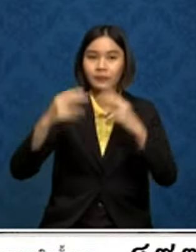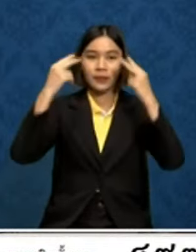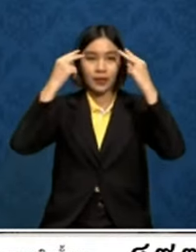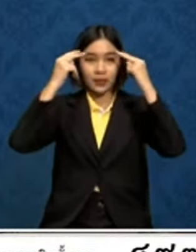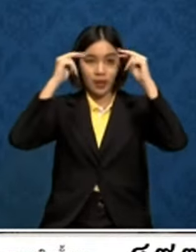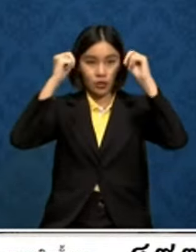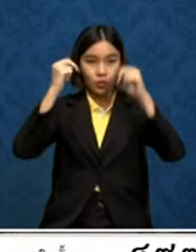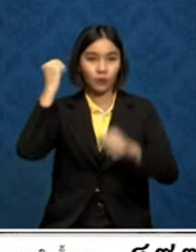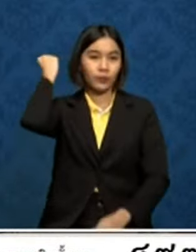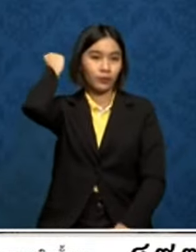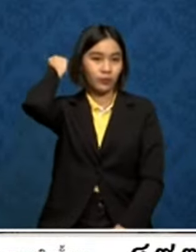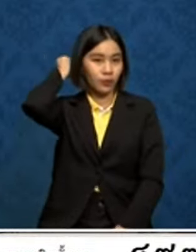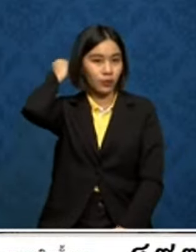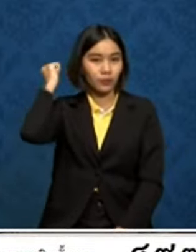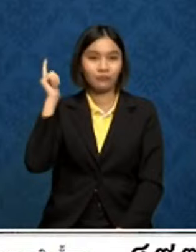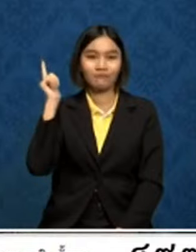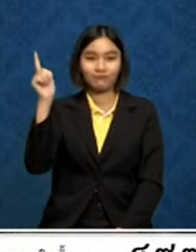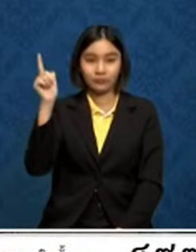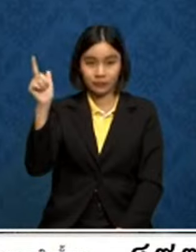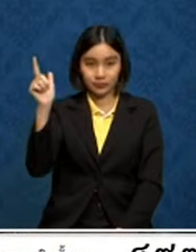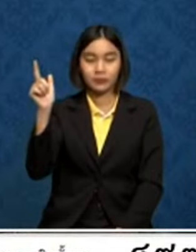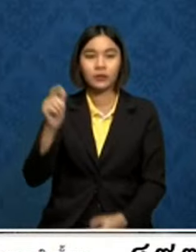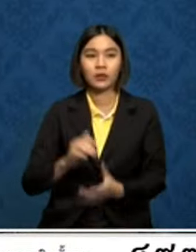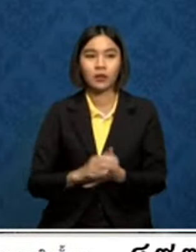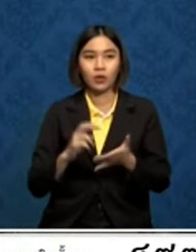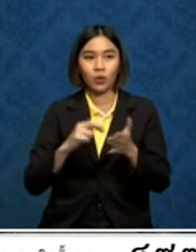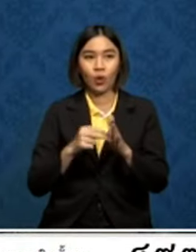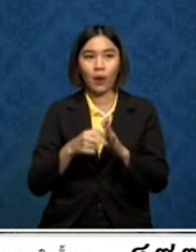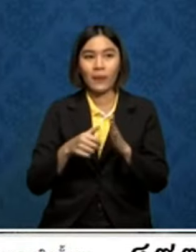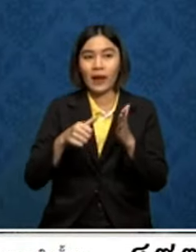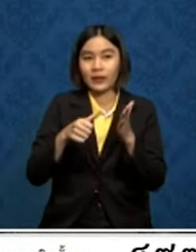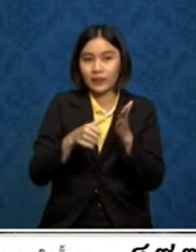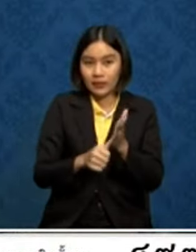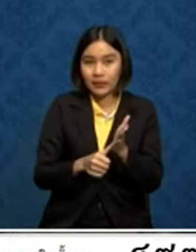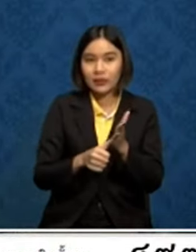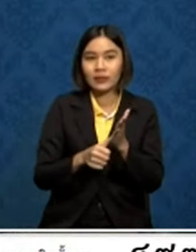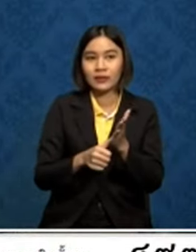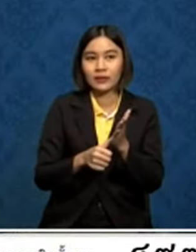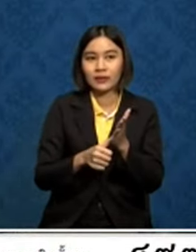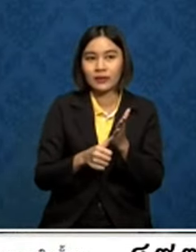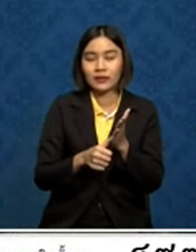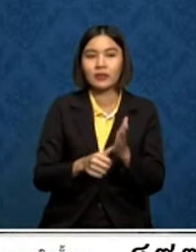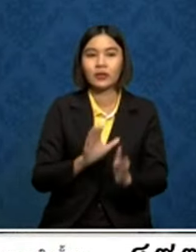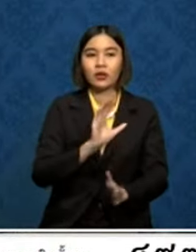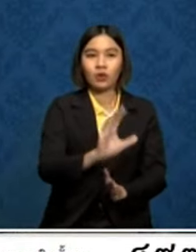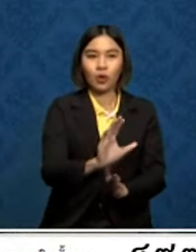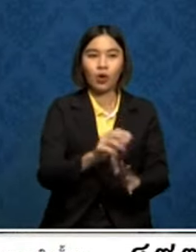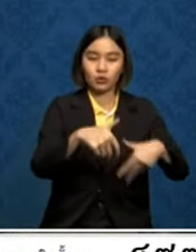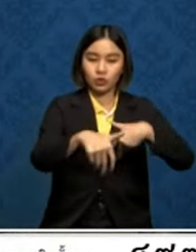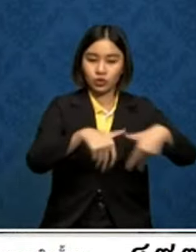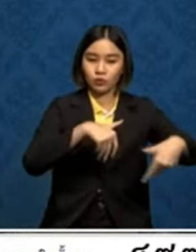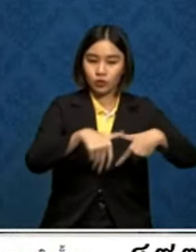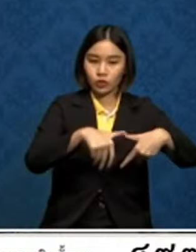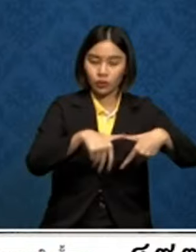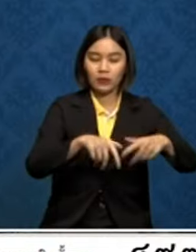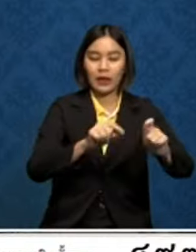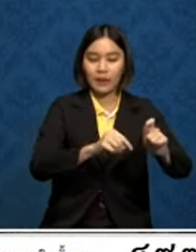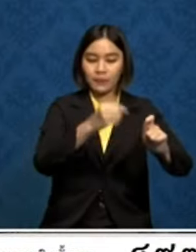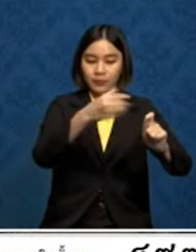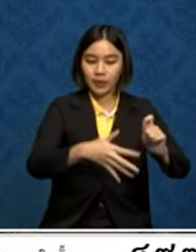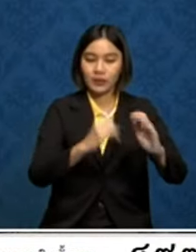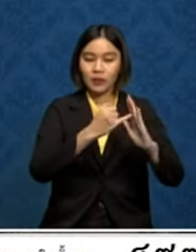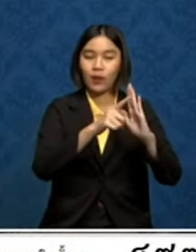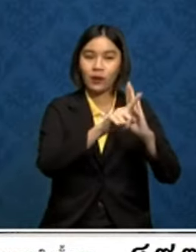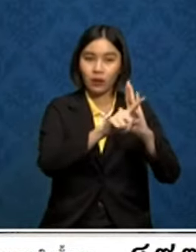ติ แพรธองทาชินวัสท่านเป็นนี่บุคุของพี่น้องชาวอำเผคเศวิสัย บทุมลฒย และเมืองส่วง